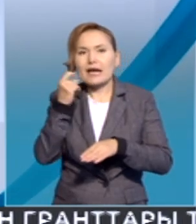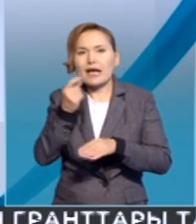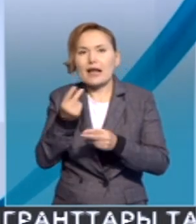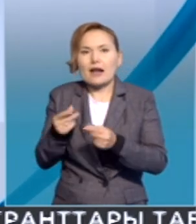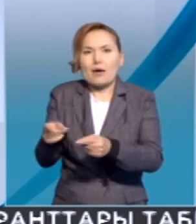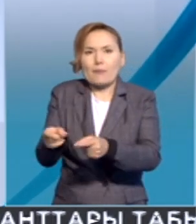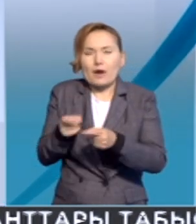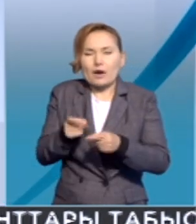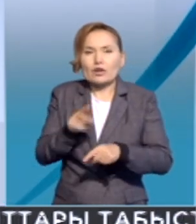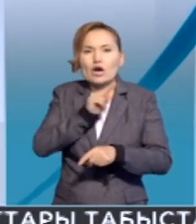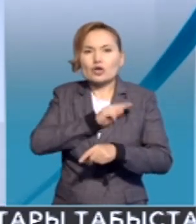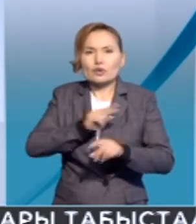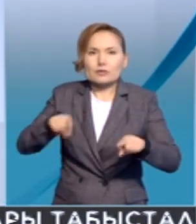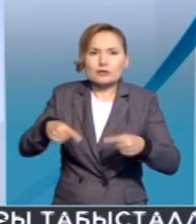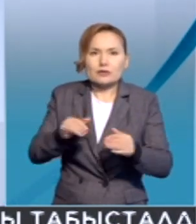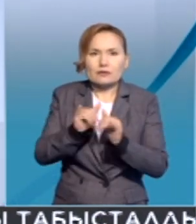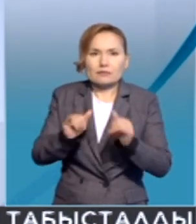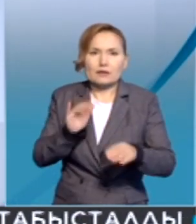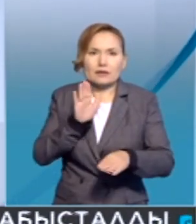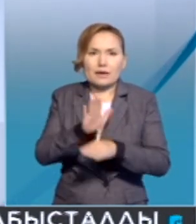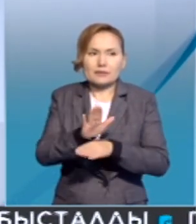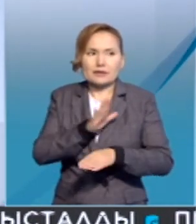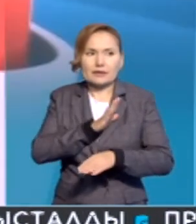тарту жұмыстарын жандандыруды тапсырды.